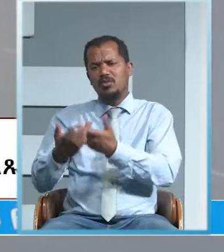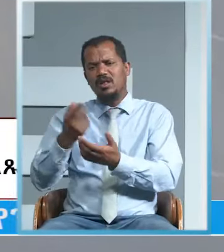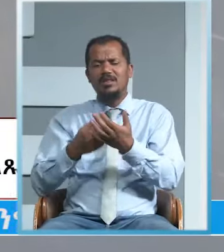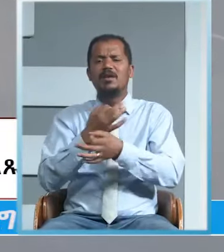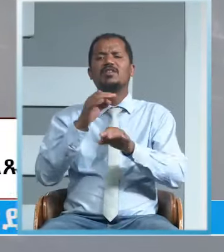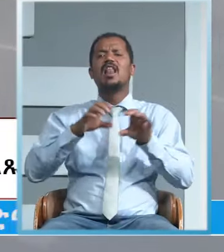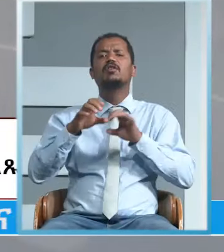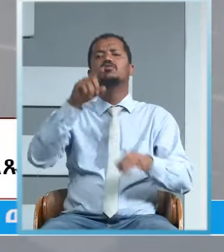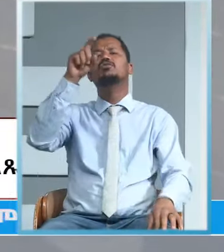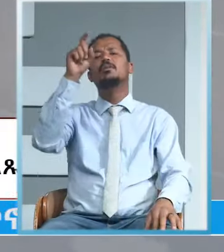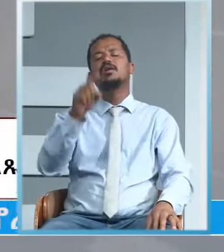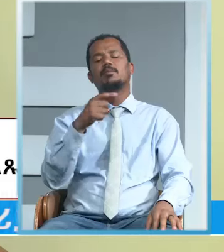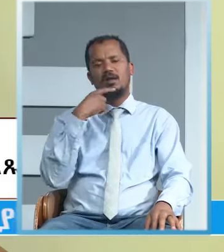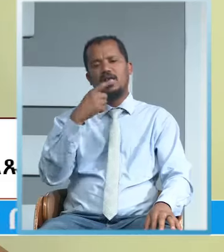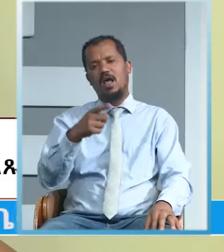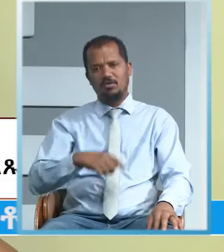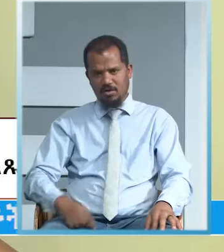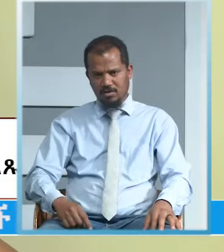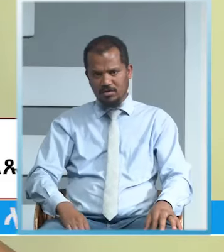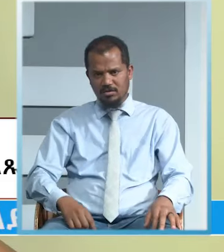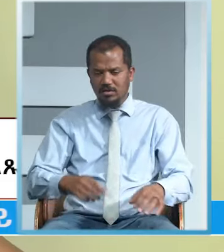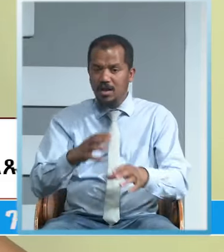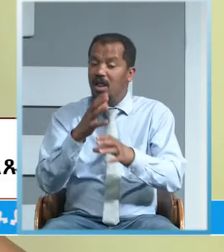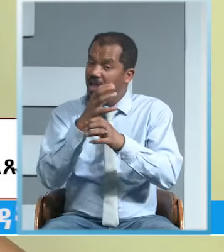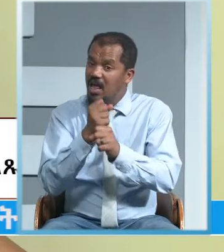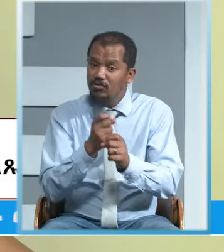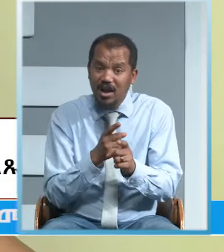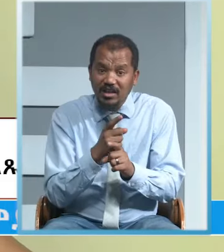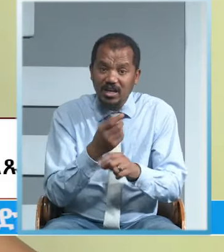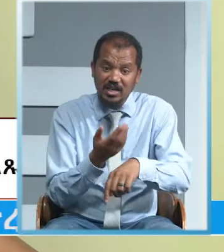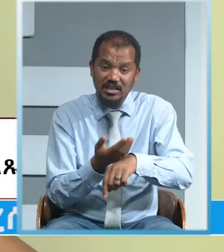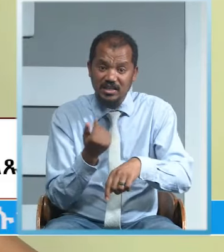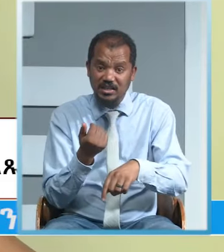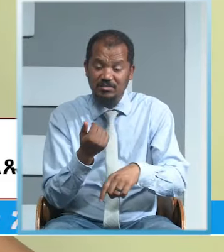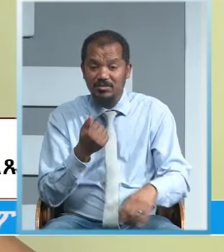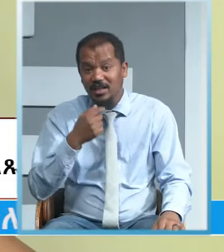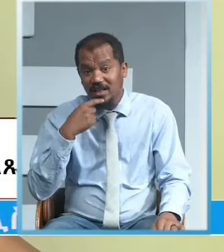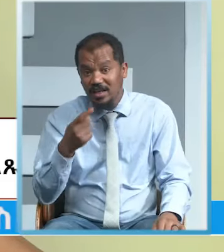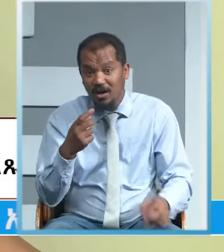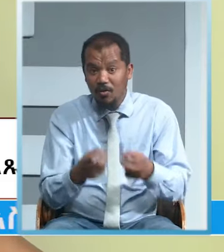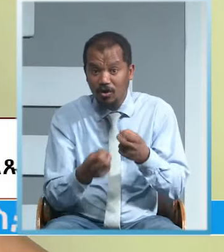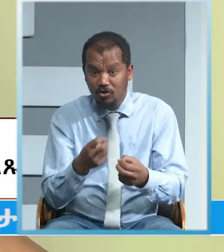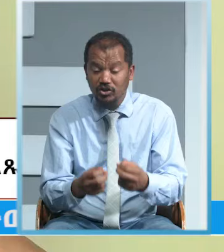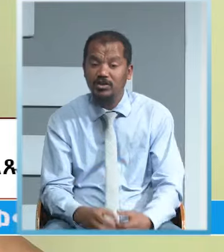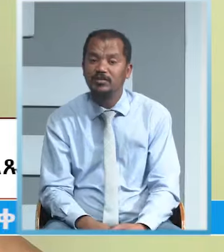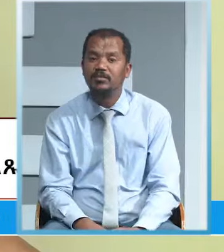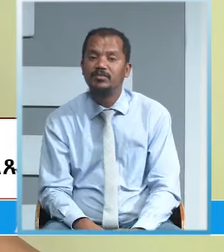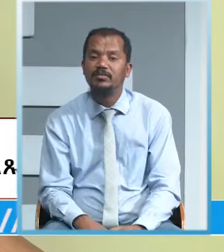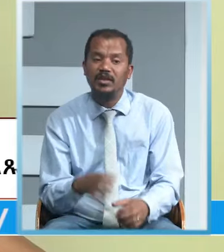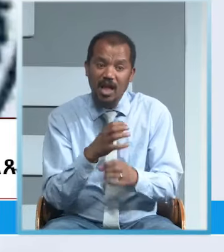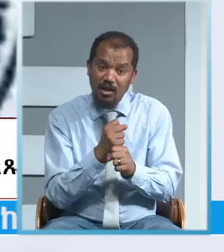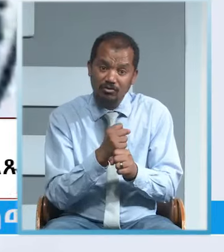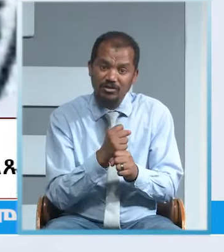ሊያደርጉ እንደሚገባም አስገንዝበዋል። አዎ የታዘው አቅጣጫ ቀድሞ የተከሳቸው ወገኖች ያዙት